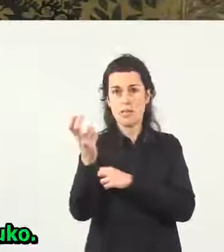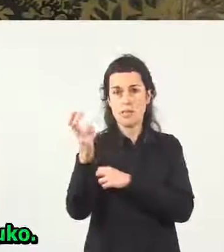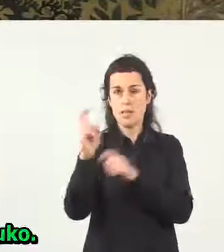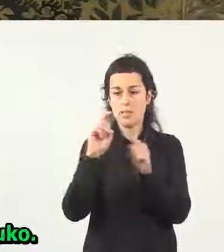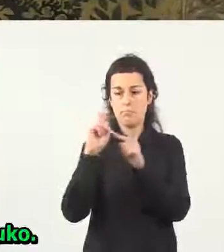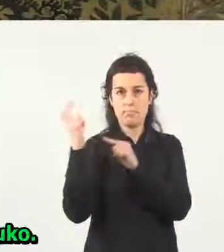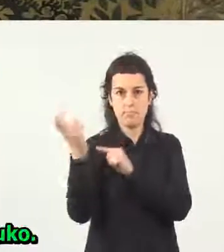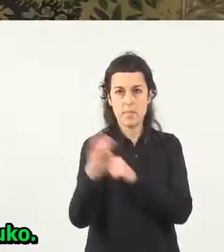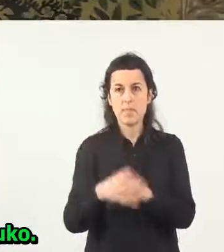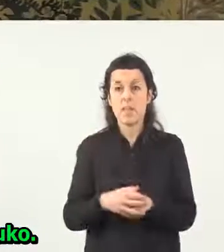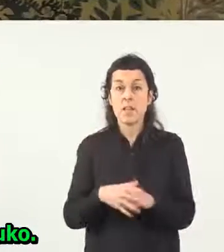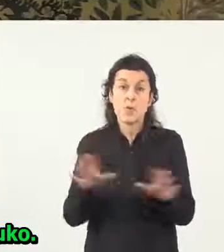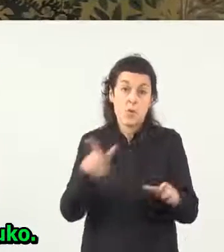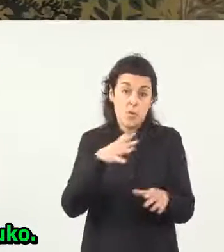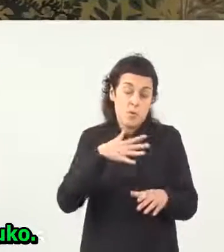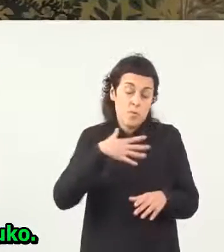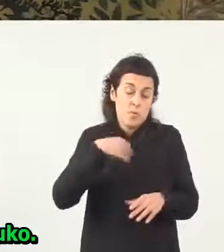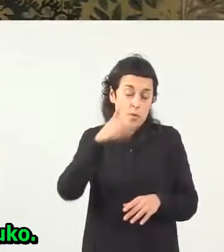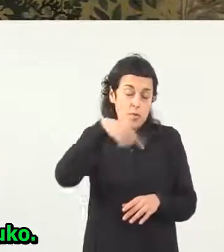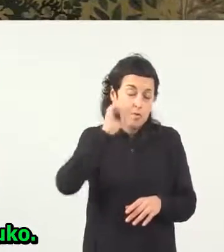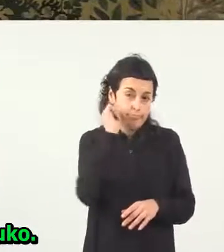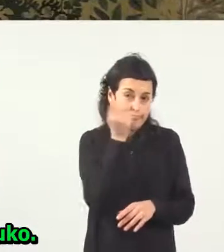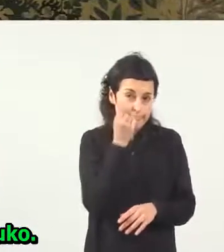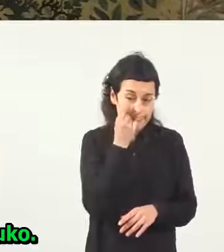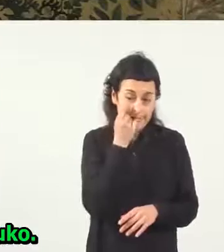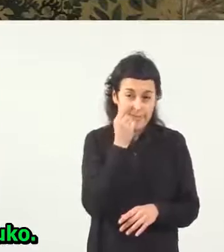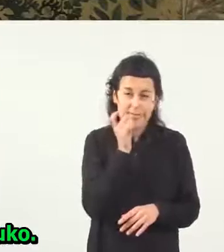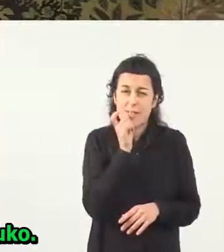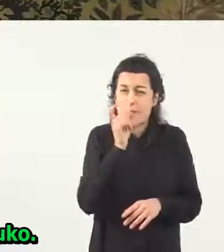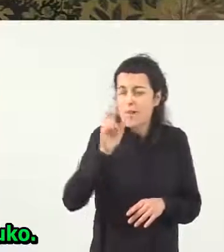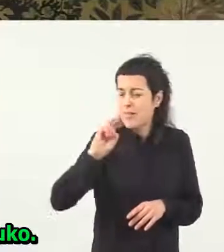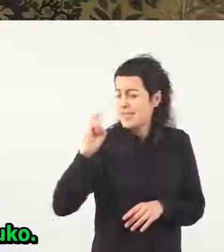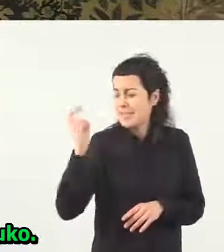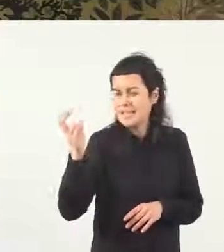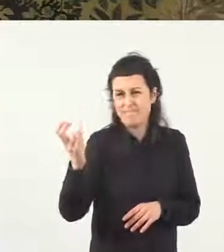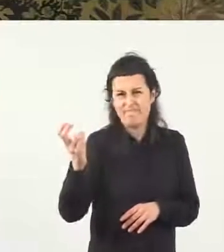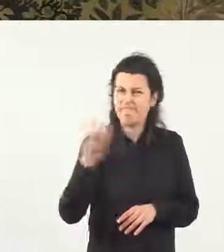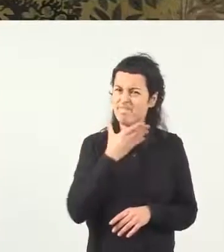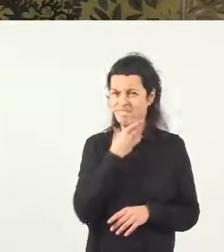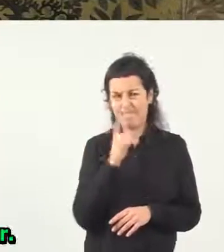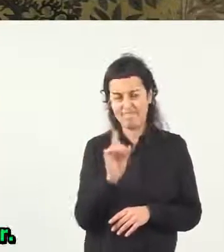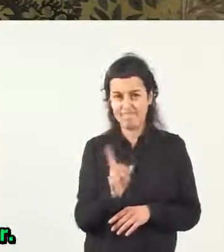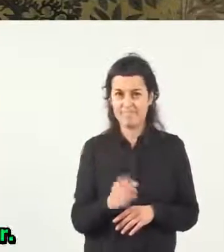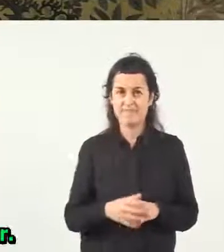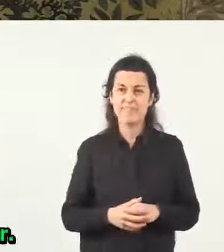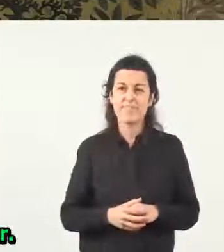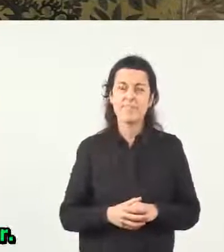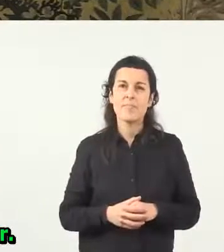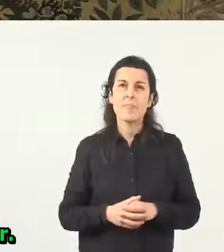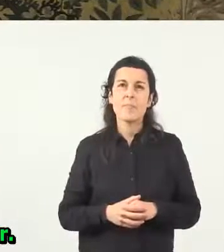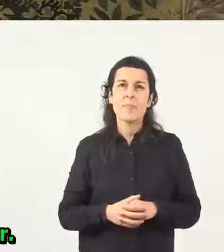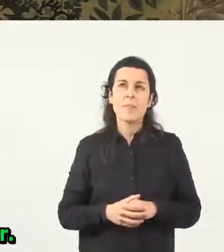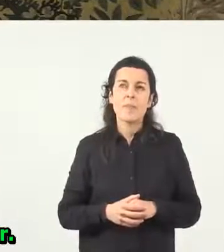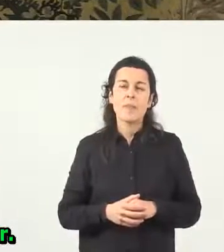Bueno, tituluarekin konturatzen zarete, niri anistasun hitza ez zaidala gehiegi gustatzen. A ber,